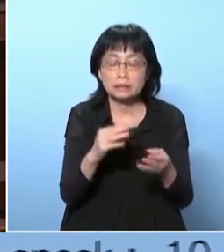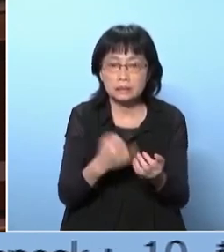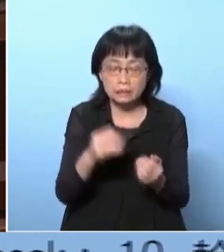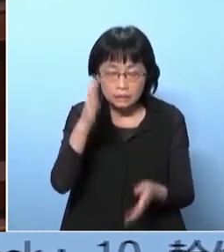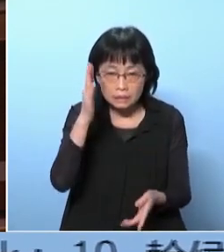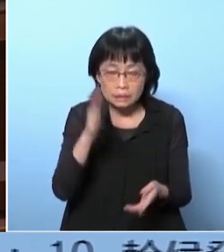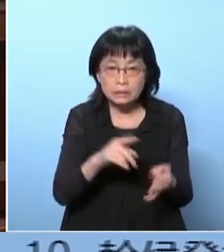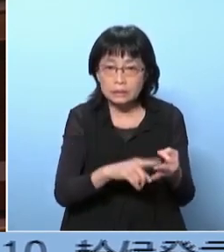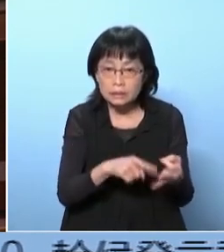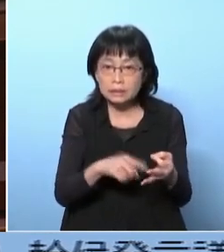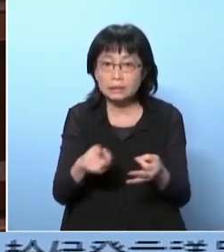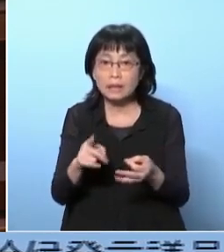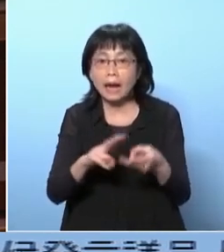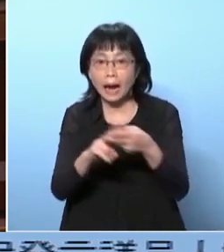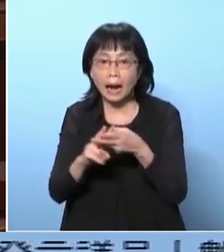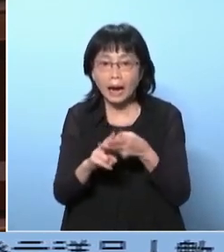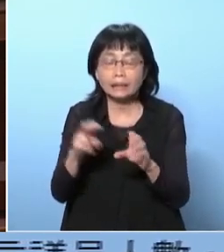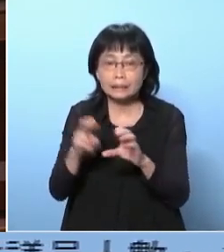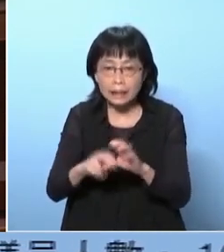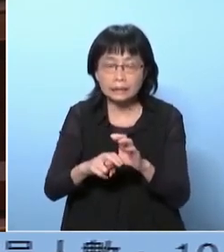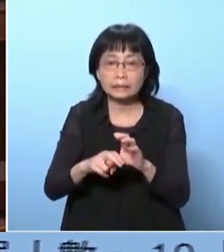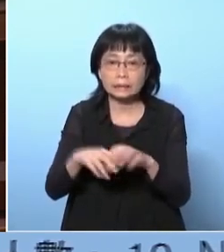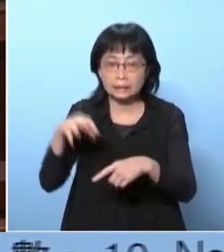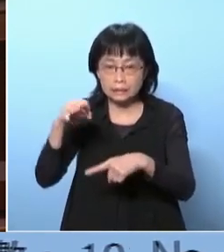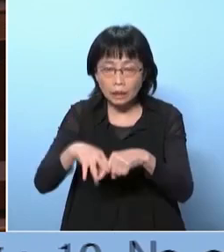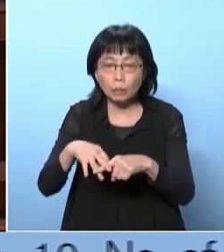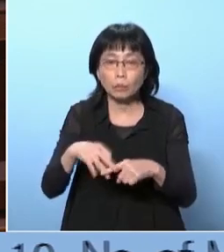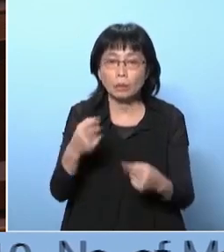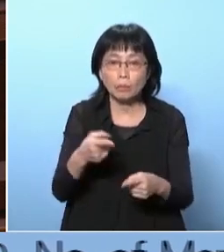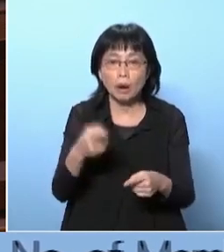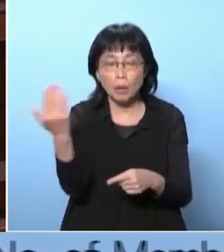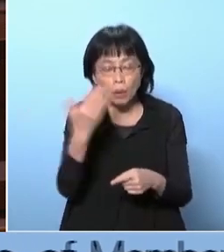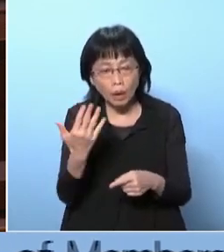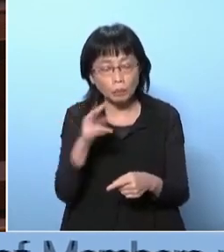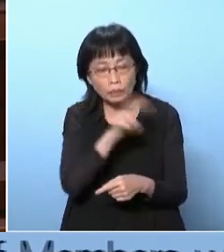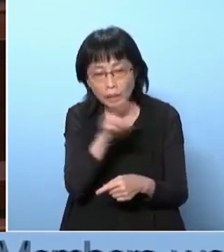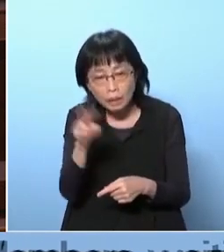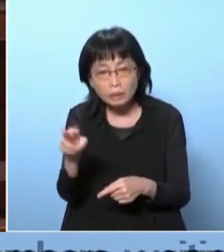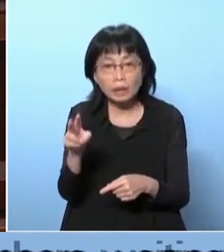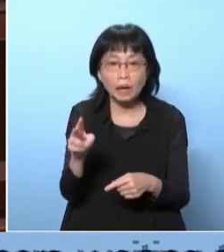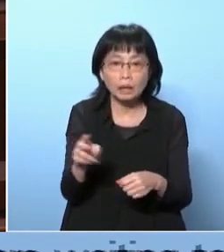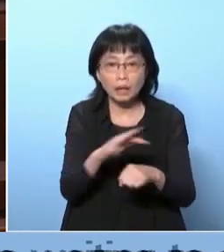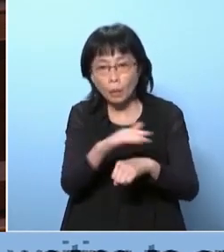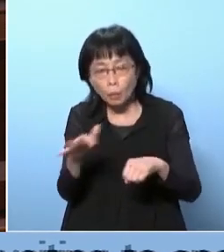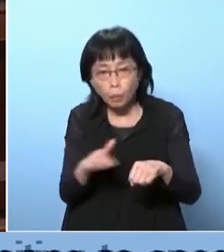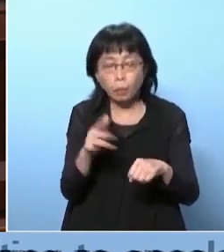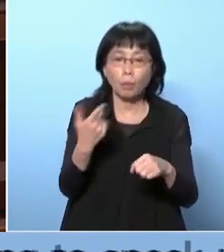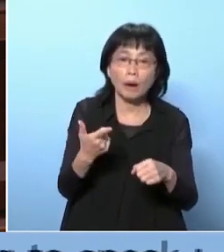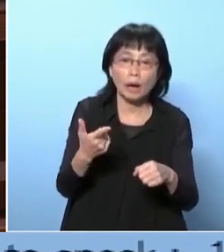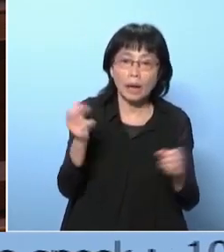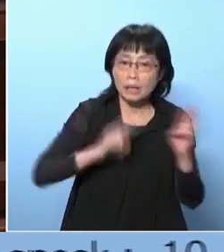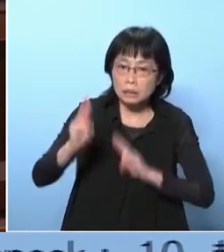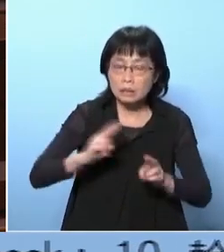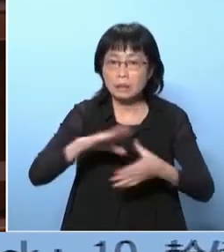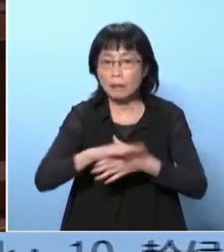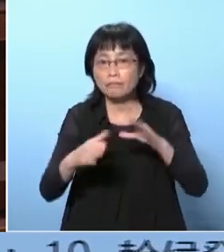咀洲、滘西洲和蘭船灣，讓旅客欣賞和體驗西貢海的自然風貌、歷史、文化